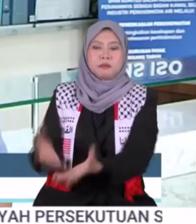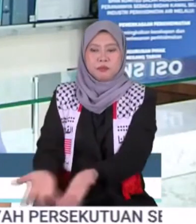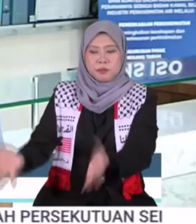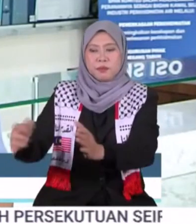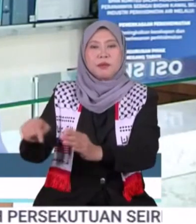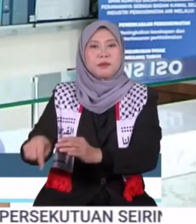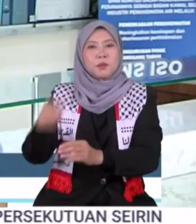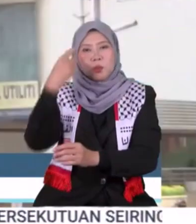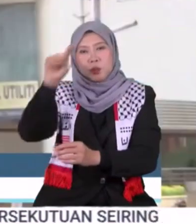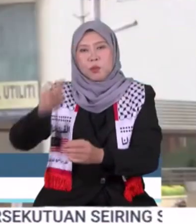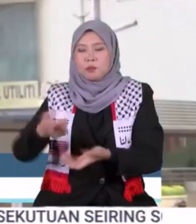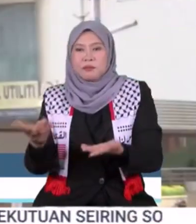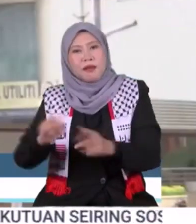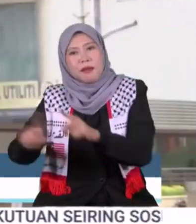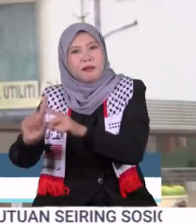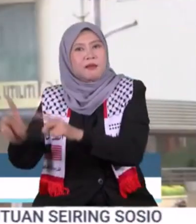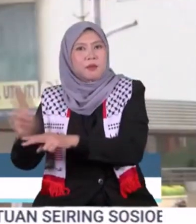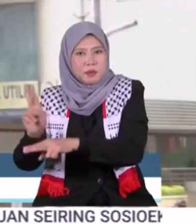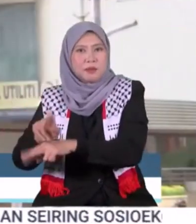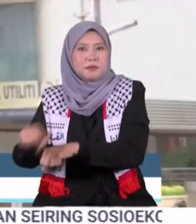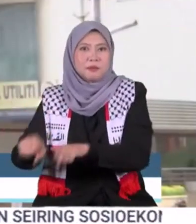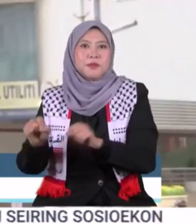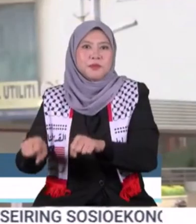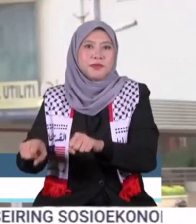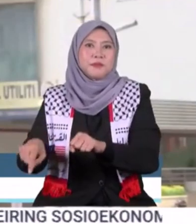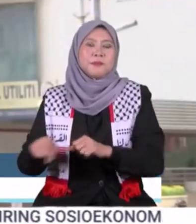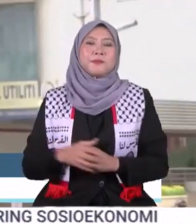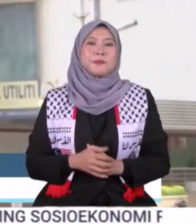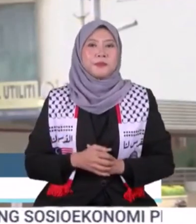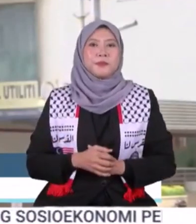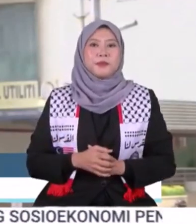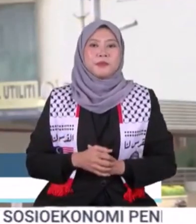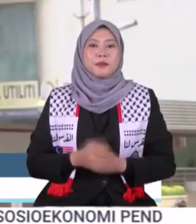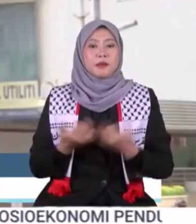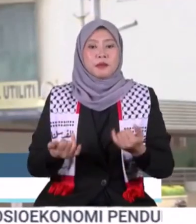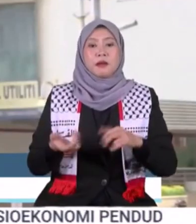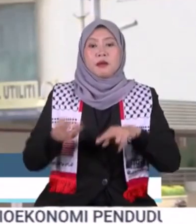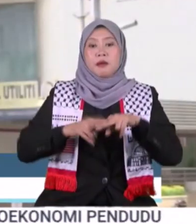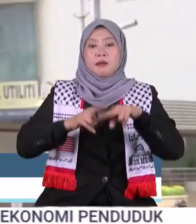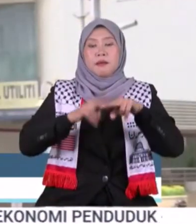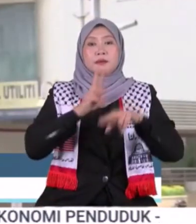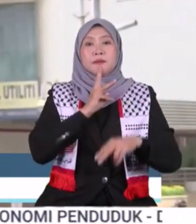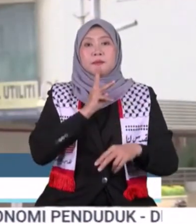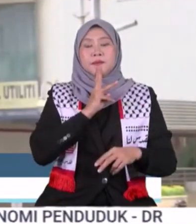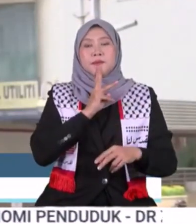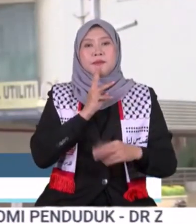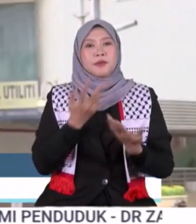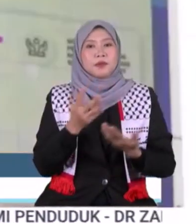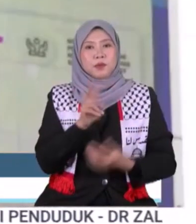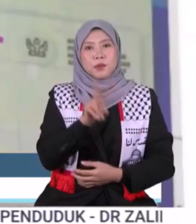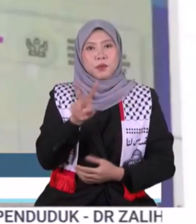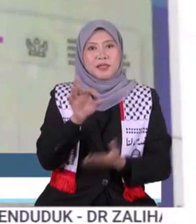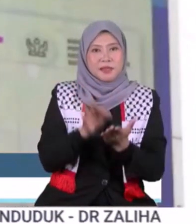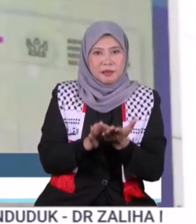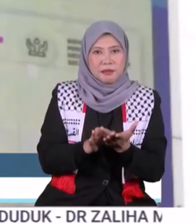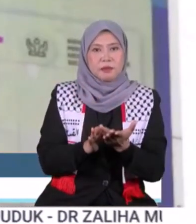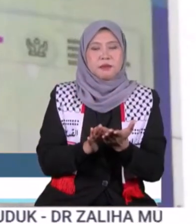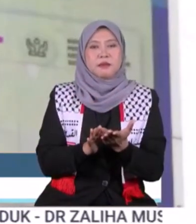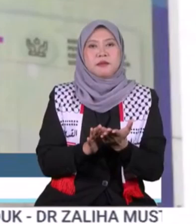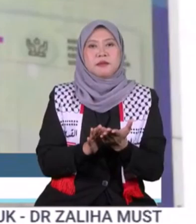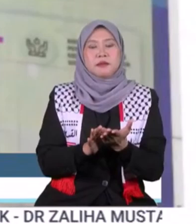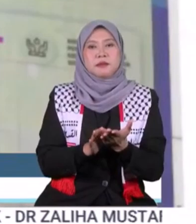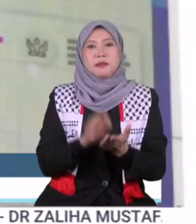untuk minum atau makan. Pelarasan tarif air dengan peningkatan 22 sen bagi semeter padu